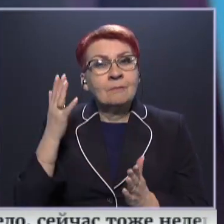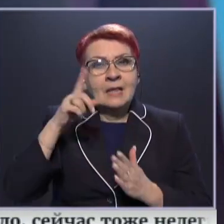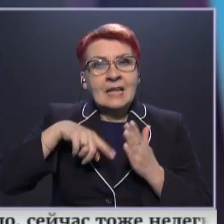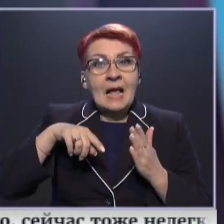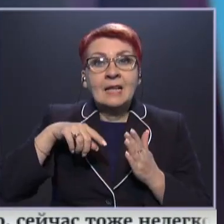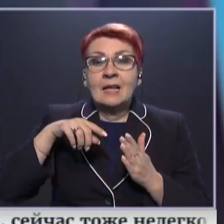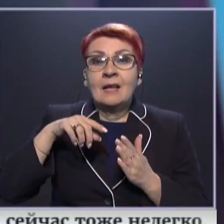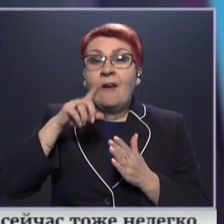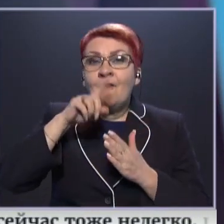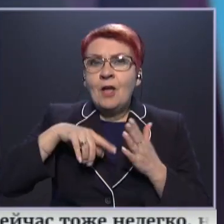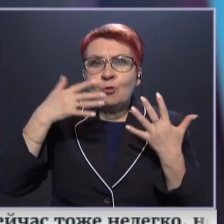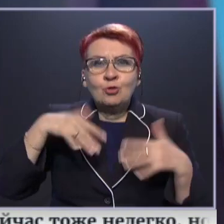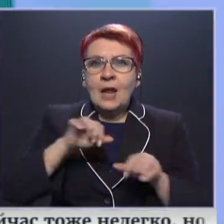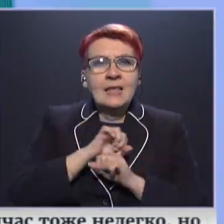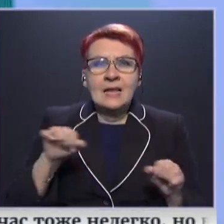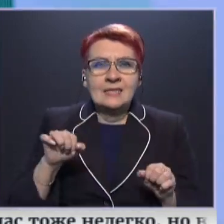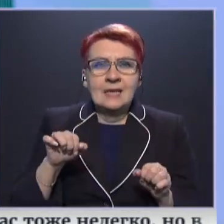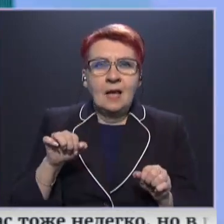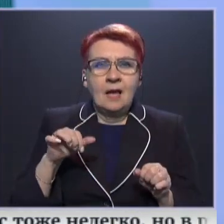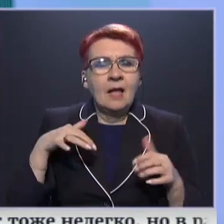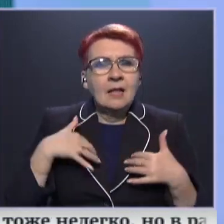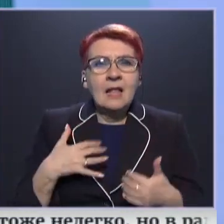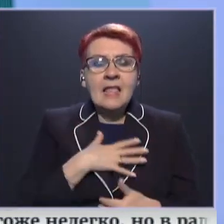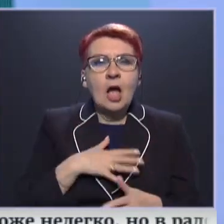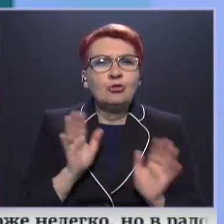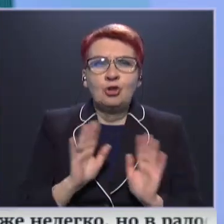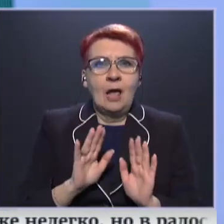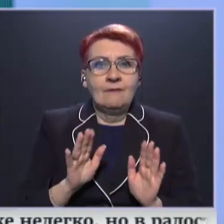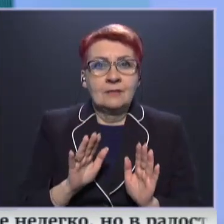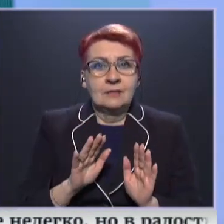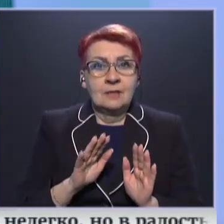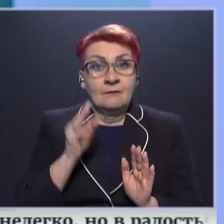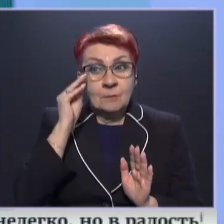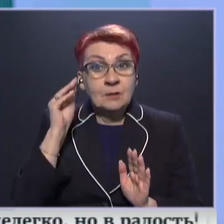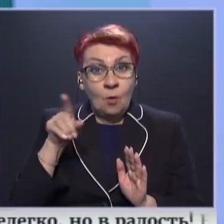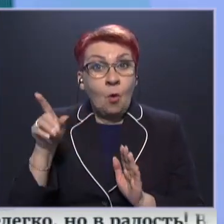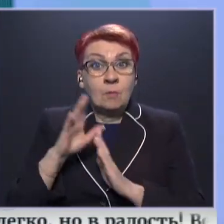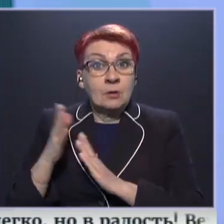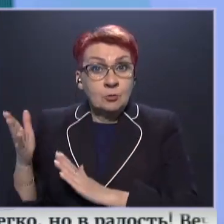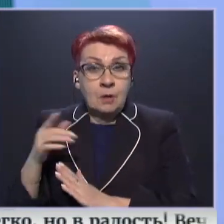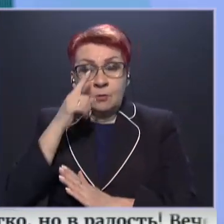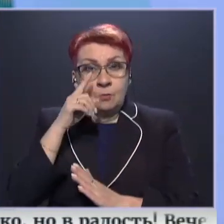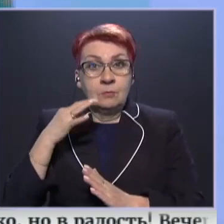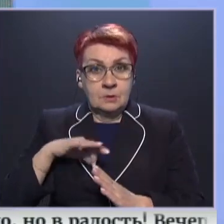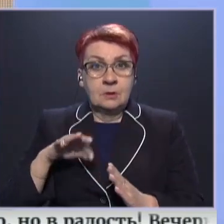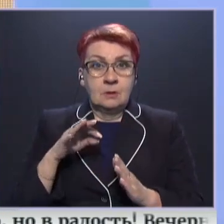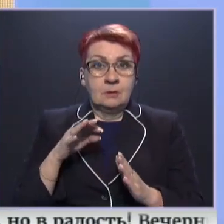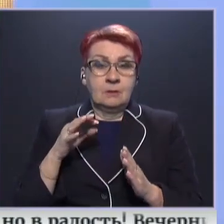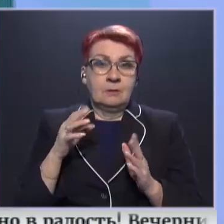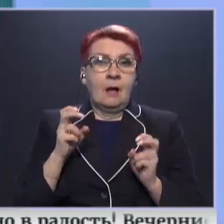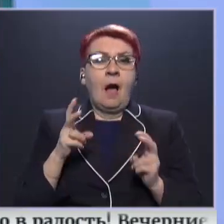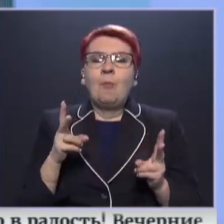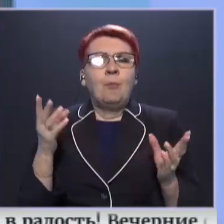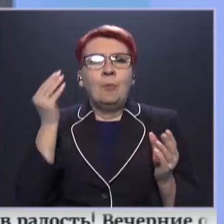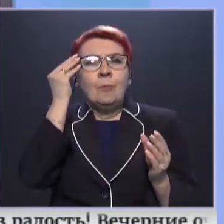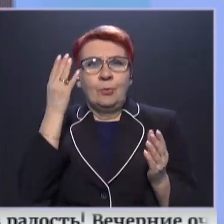сына, да, не отчаиваться никогда. Вот, да. И действительно, мы имеем даже пример в Евангелии, где Господь говорит про неправедного судью и